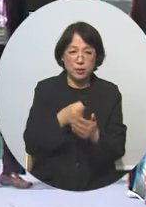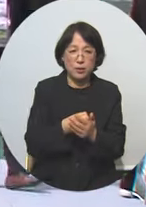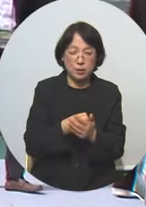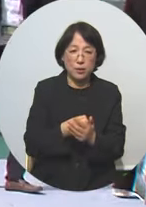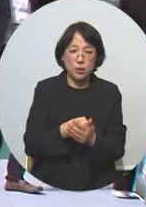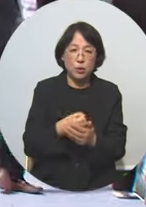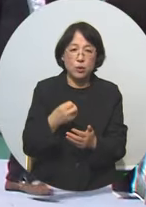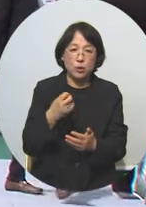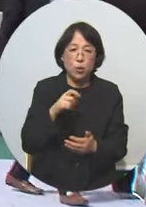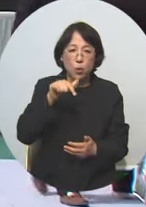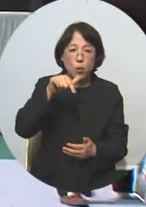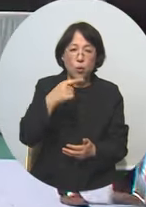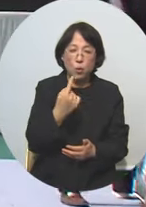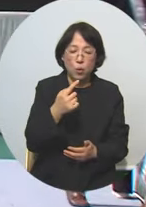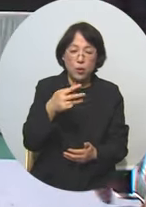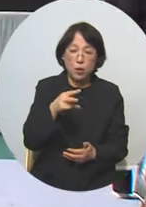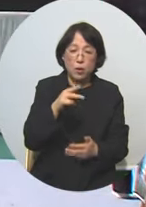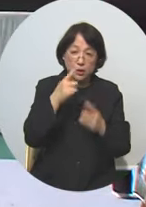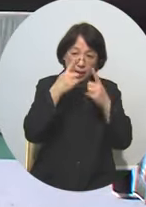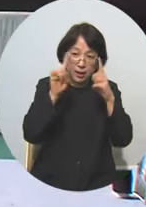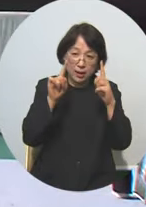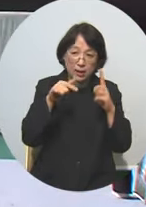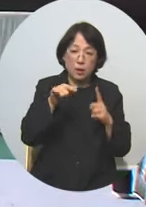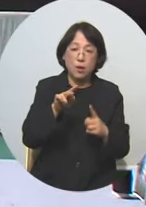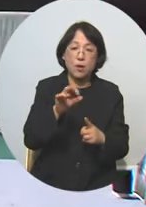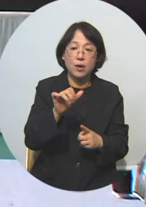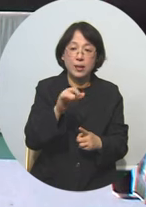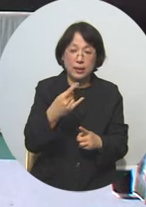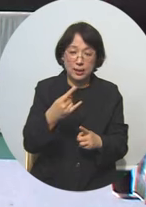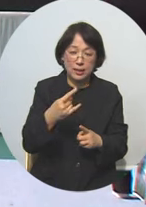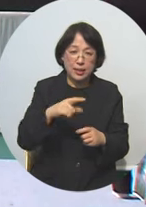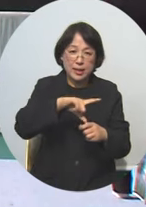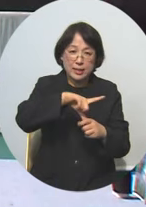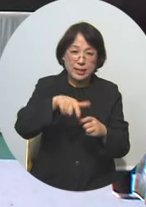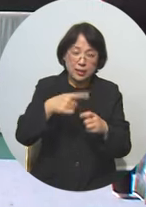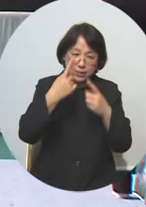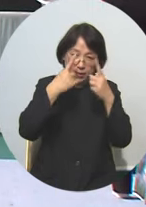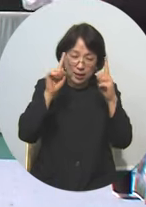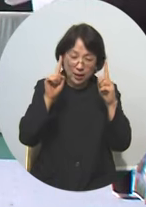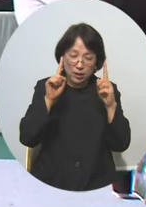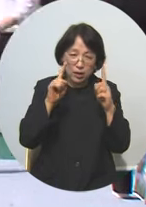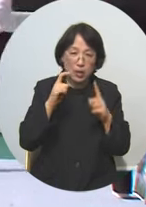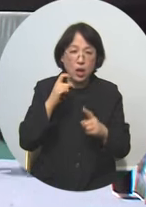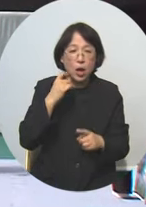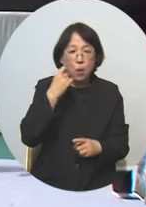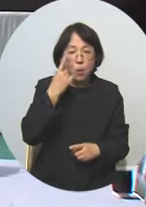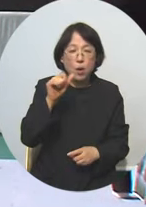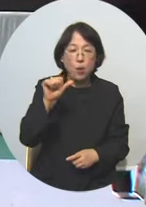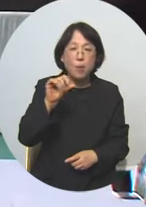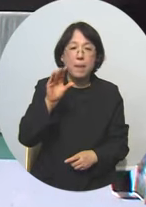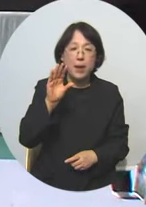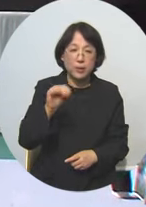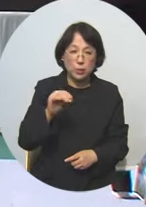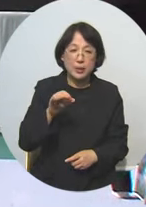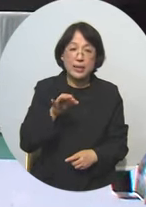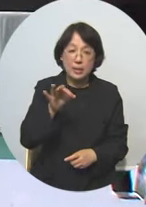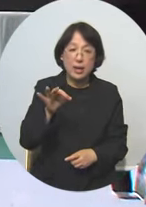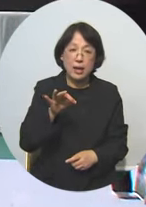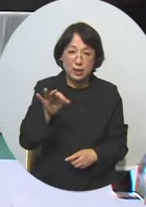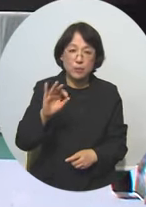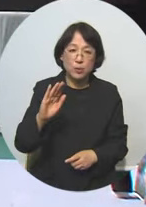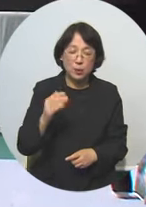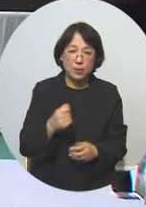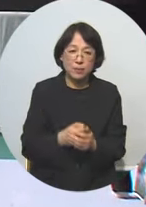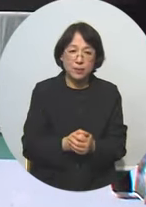또 고려대와 경희대 등 용산구 인근 28개 대학 등은 월 5만 원의 주거 장학금을 지원하기 때문에 일부 학생의 경우 한